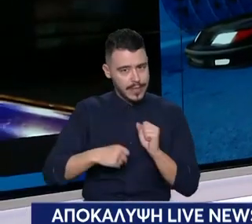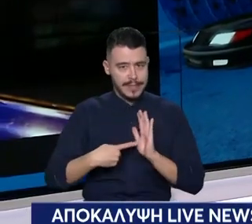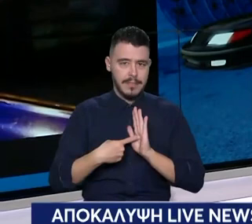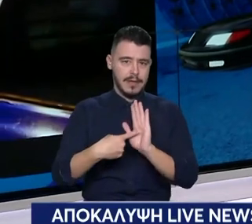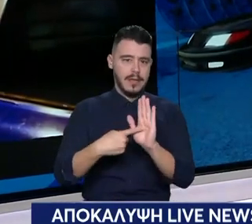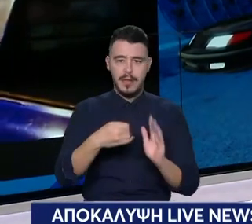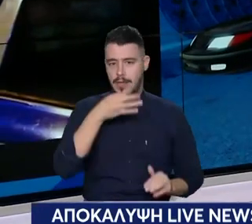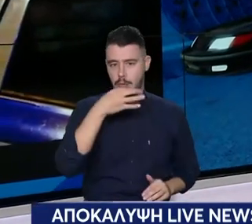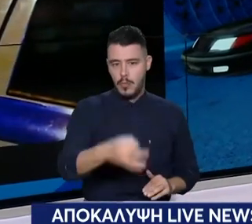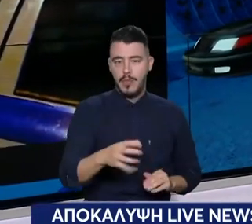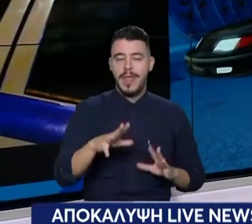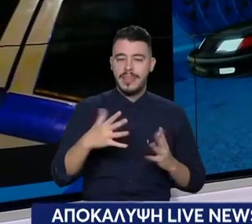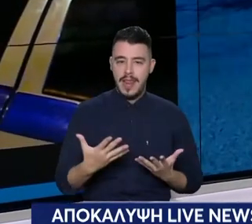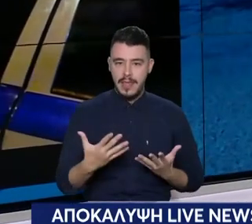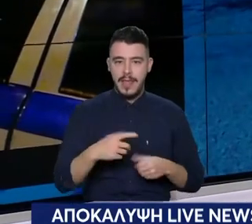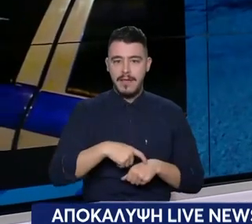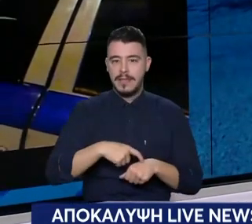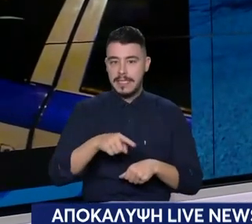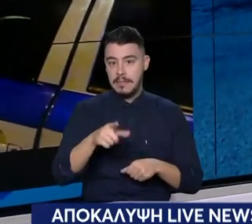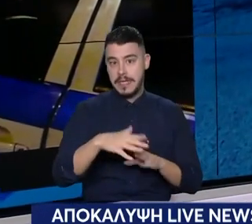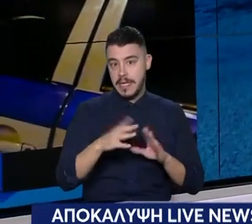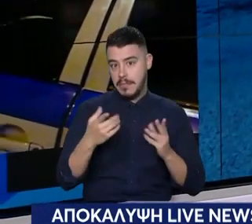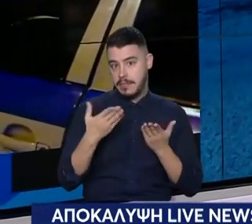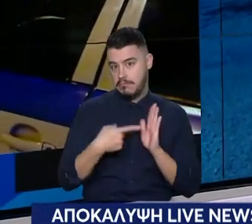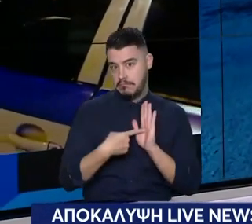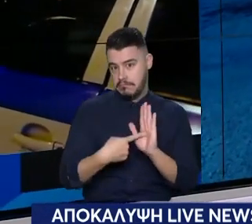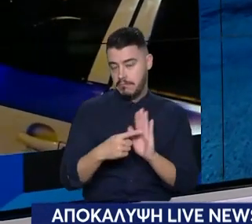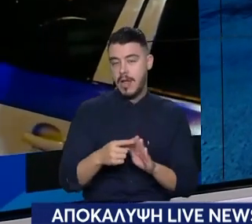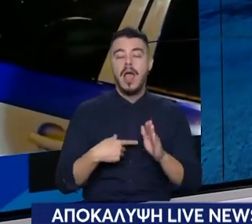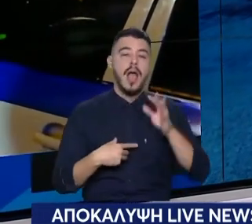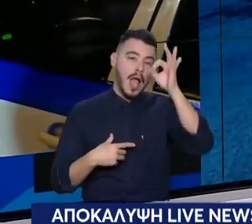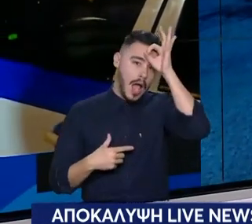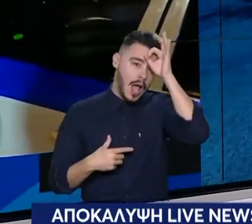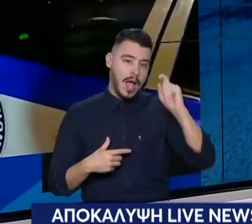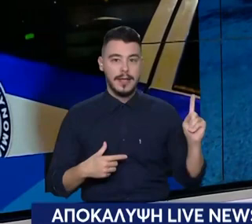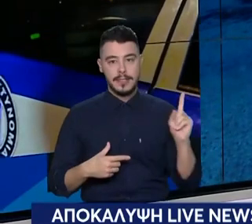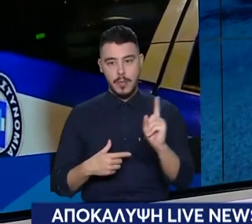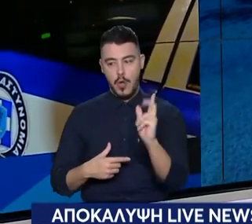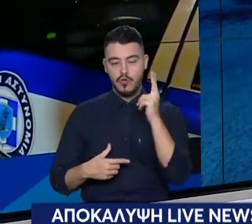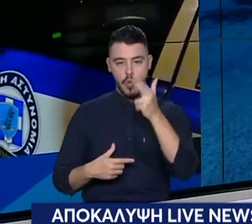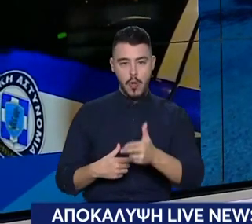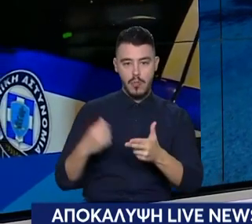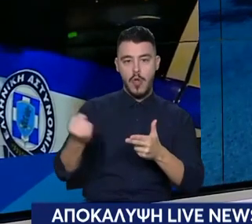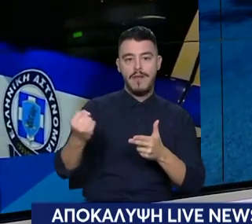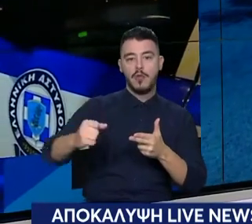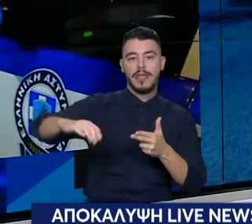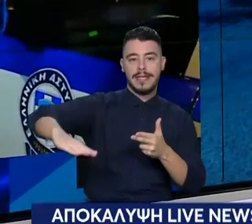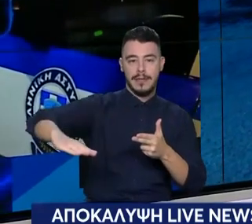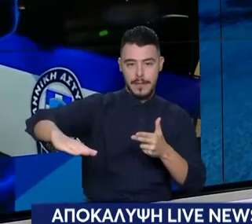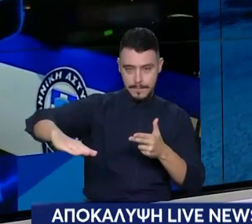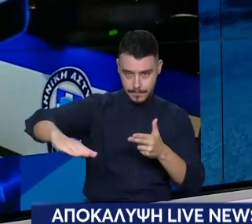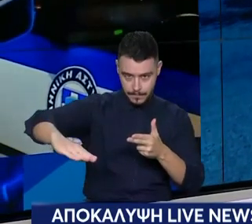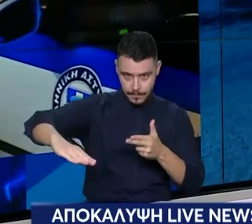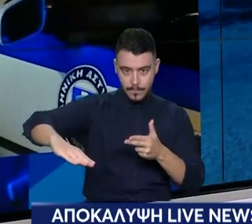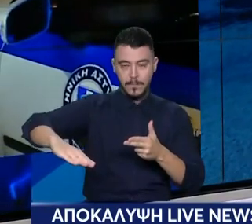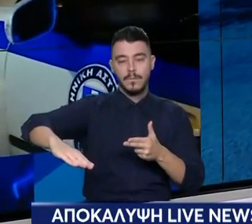Δηλαδή, ενώ εμείς δείχναμε μέχρι τώρα αυτή την εικόνα με τον αστυνομικό και το όπλο προτεταμένο, αυτό που τα εργαστήρια